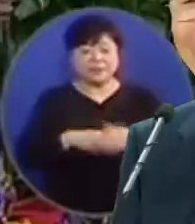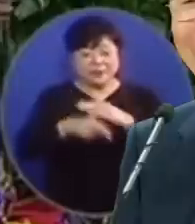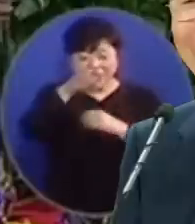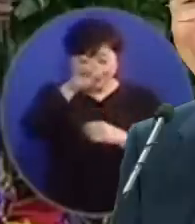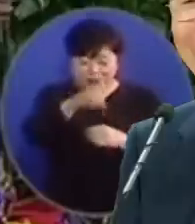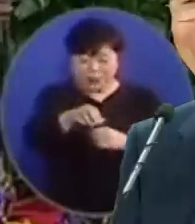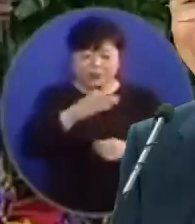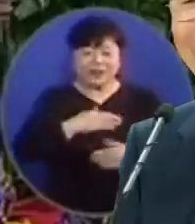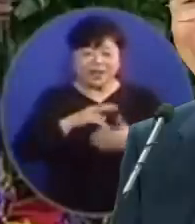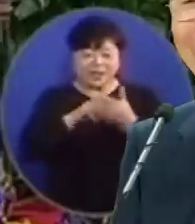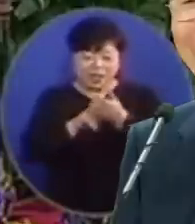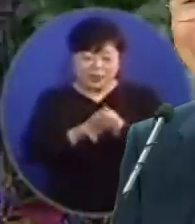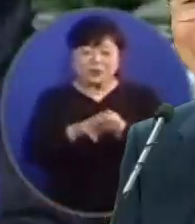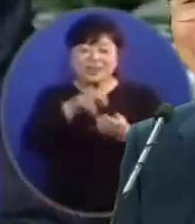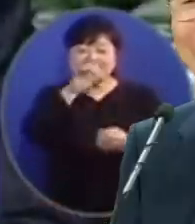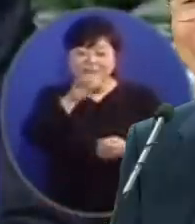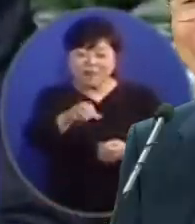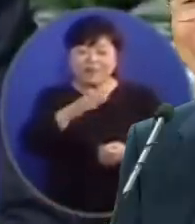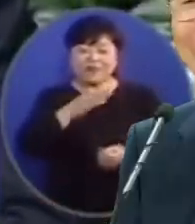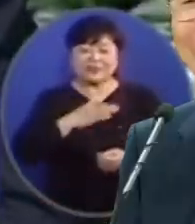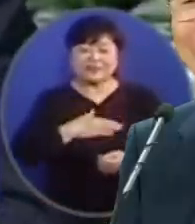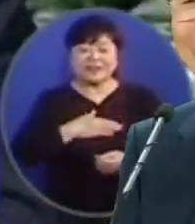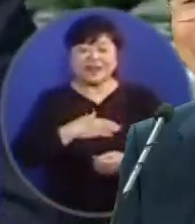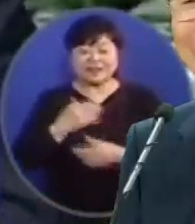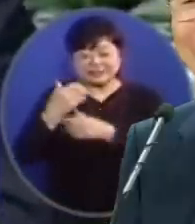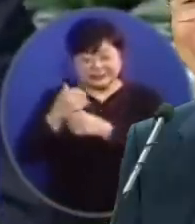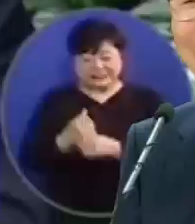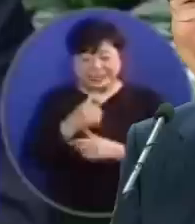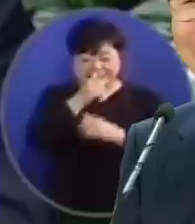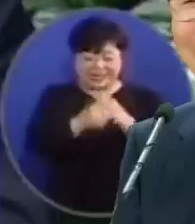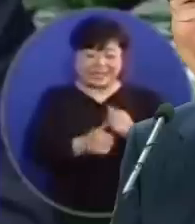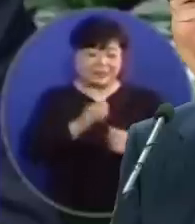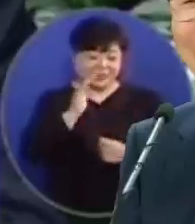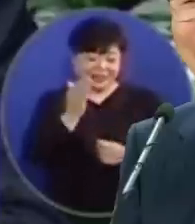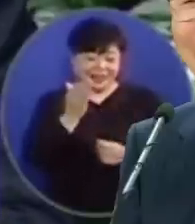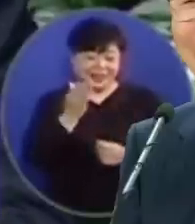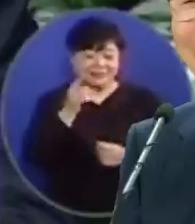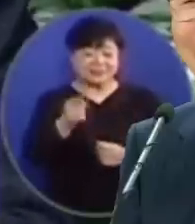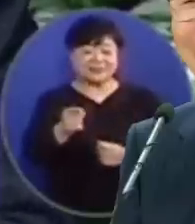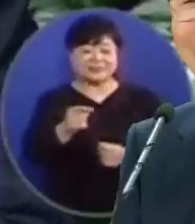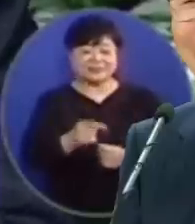나의 피란처요 나의 요새요 나의 의뢰하는 하나님이라 하리니 이는